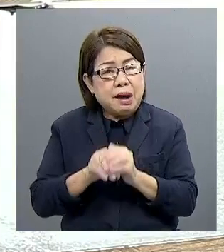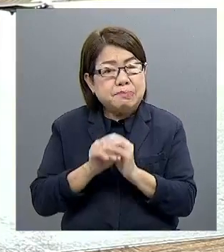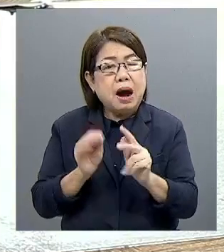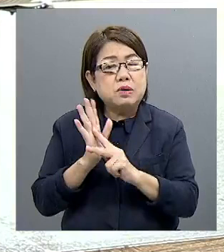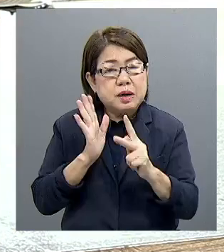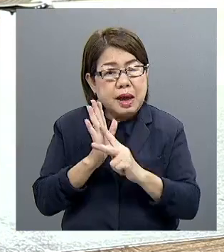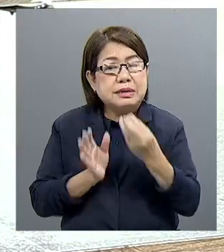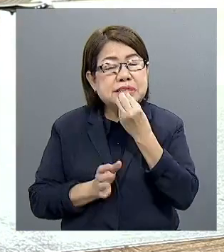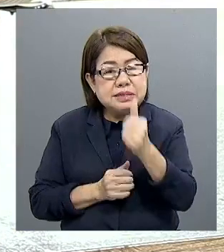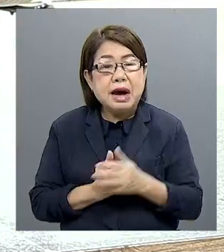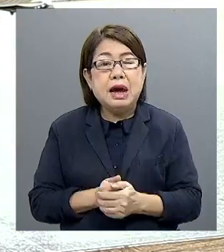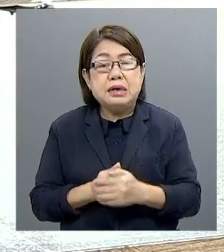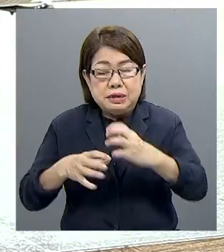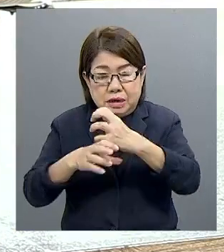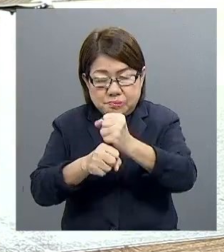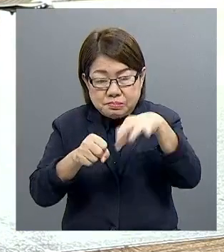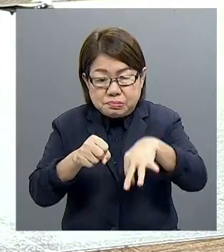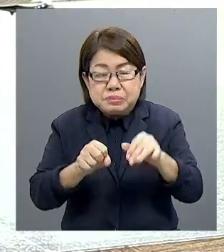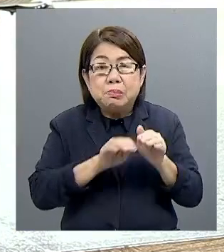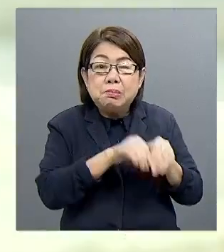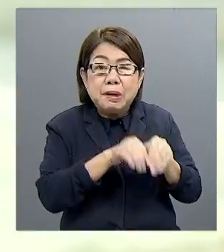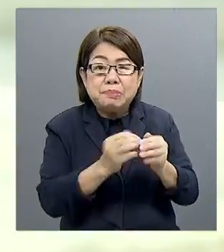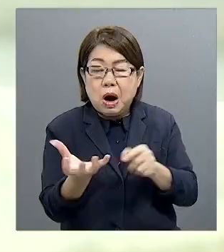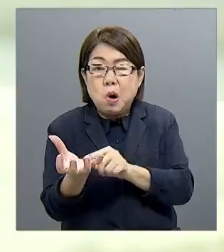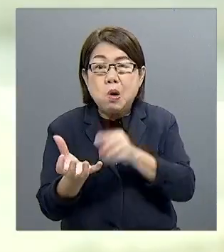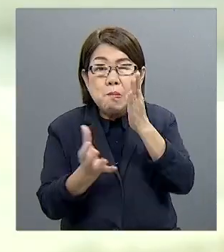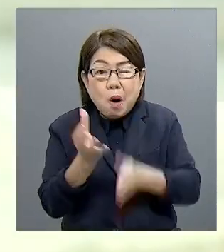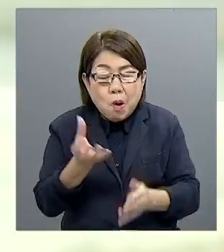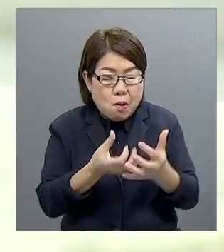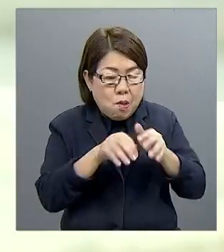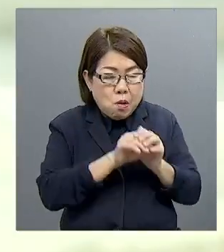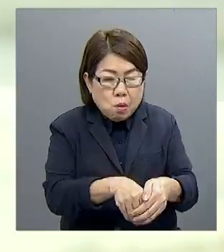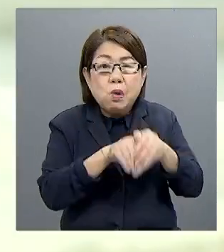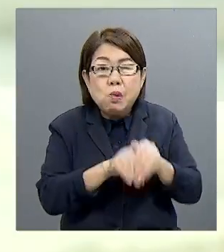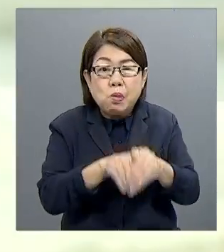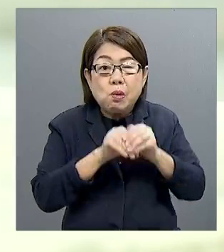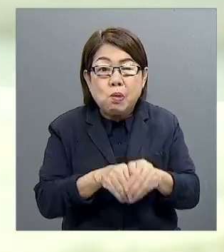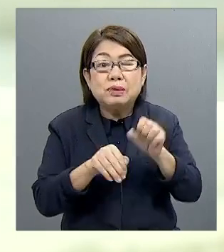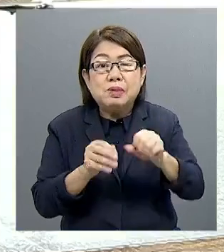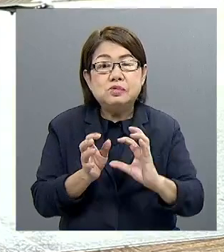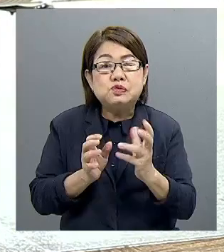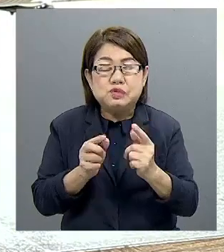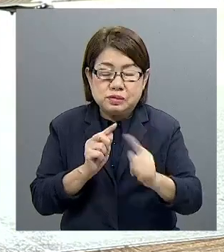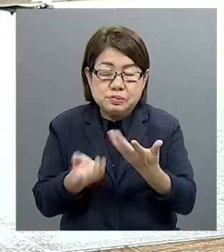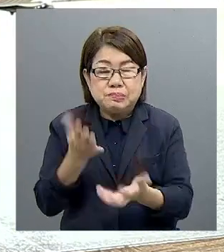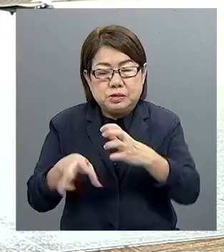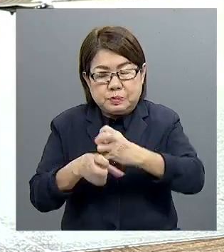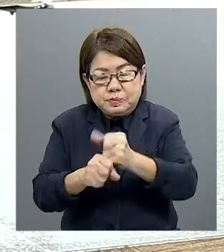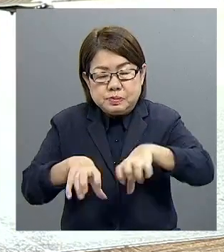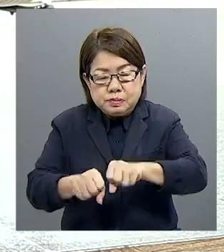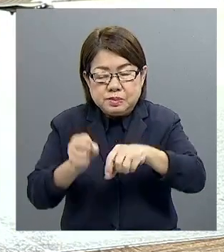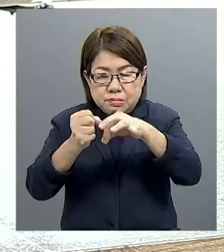พร้าวซึ่งพวกนี้มันคือน้ำมันมะพร้าวนั่นแหละครับมีประโยชน์ครับช่วยร่างกายเราช่วยทั้งเรื่องของหลอดเลือดด้วยนะฮะแล้วก็ช่วย